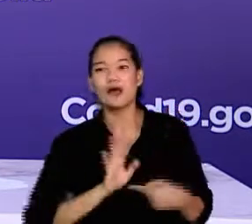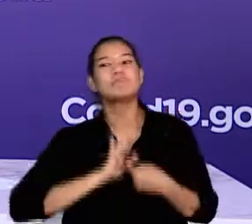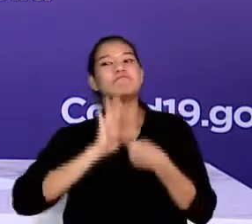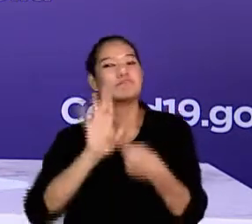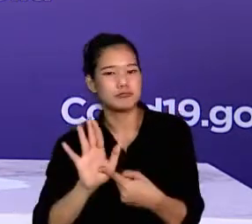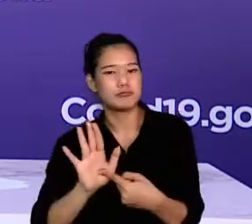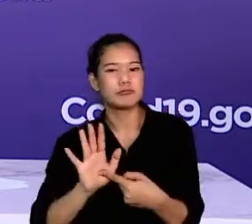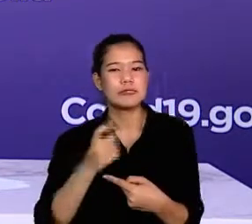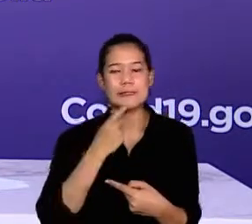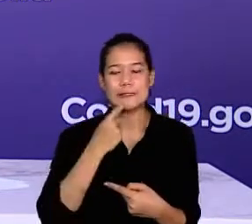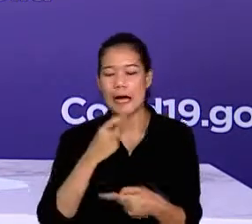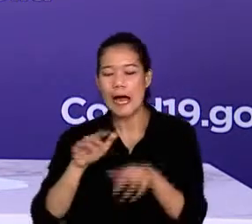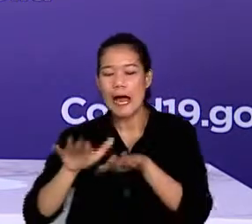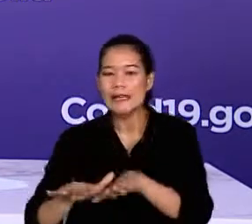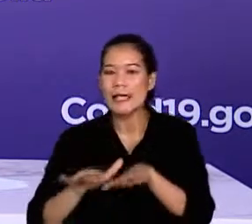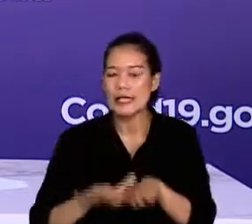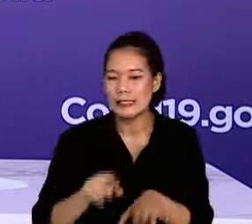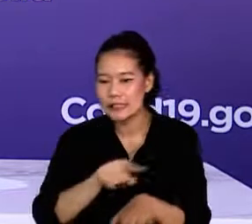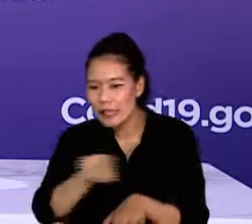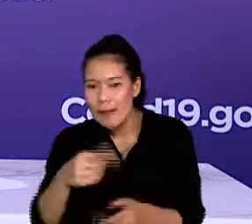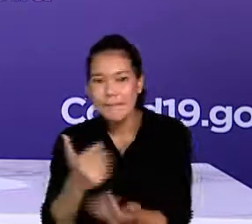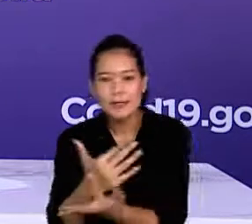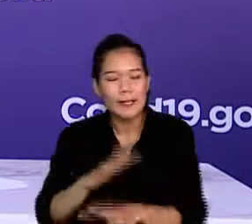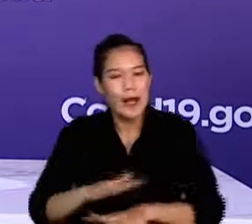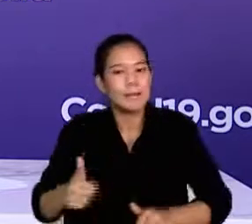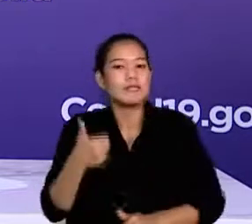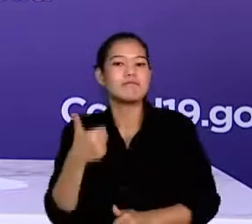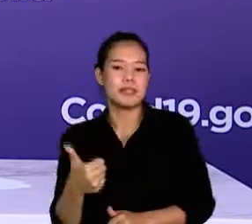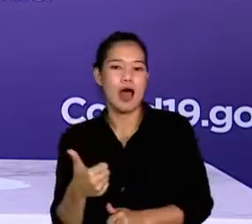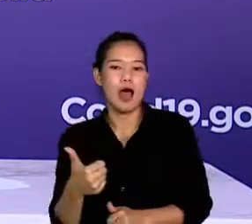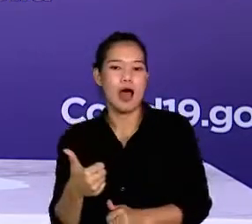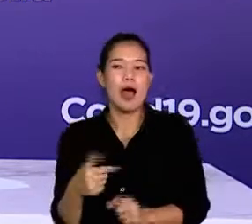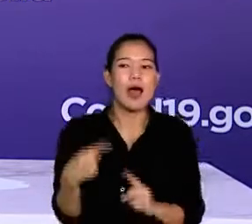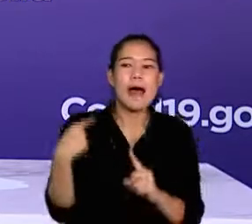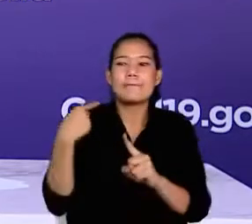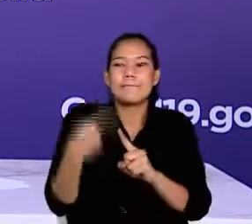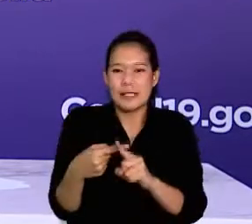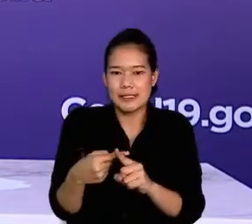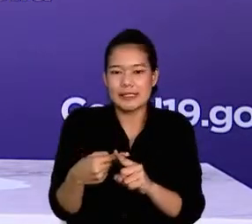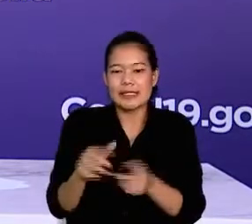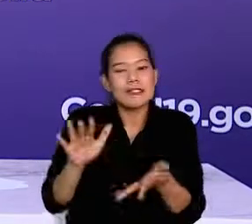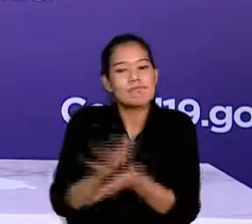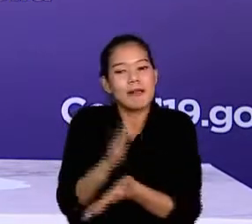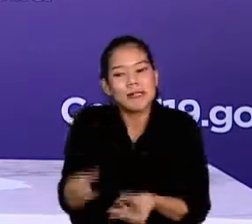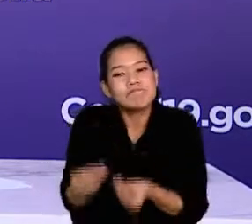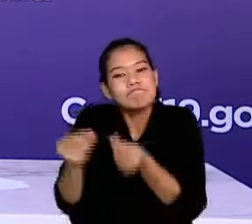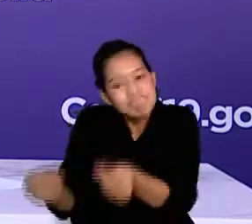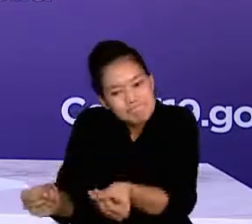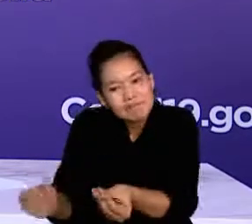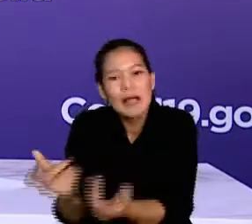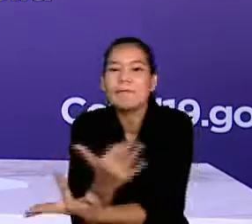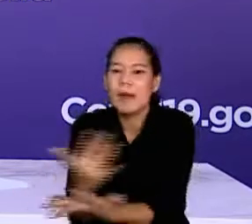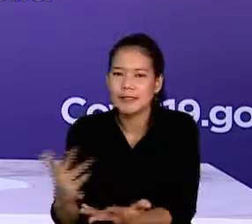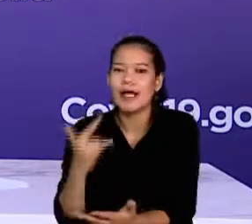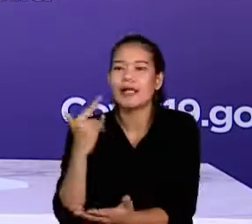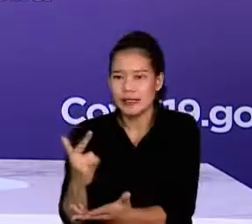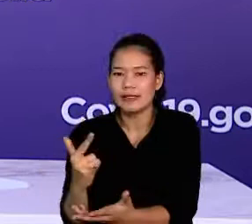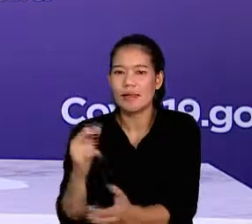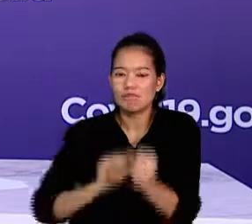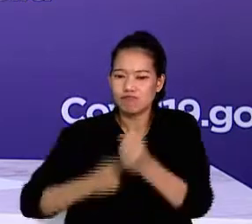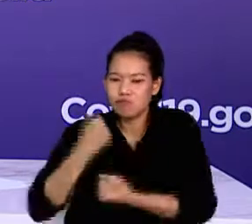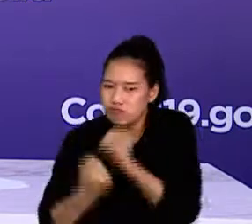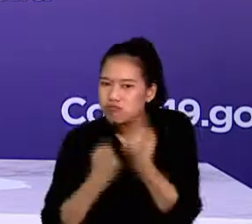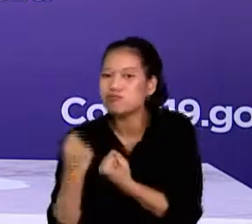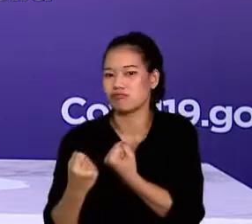bentuk kehati-hatian agar masyarakat tetap aman yang disertai pemberian peluang bagi masyarakat untuk tetap bisa